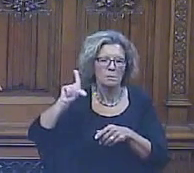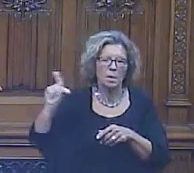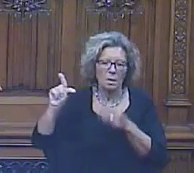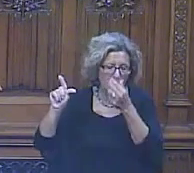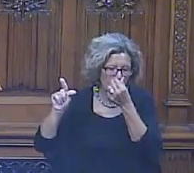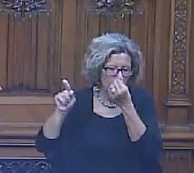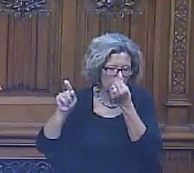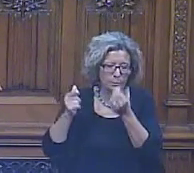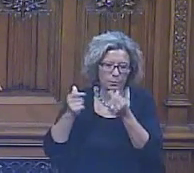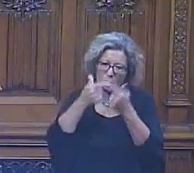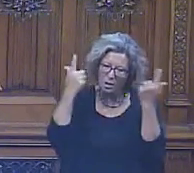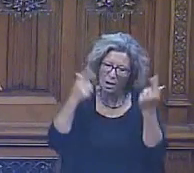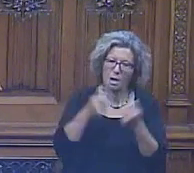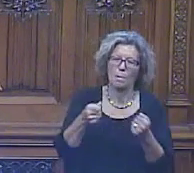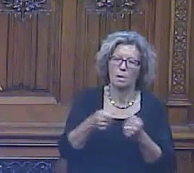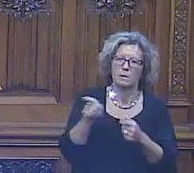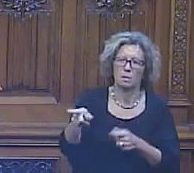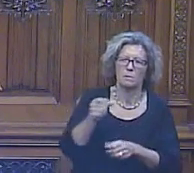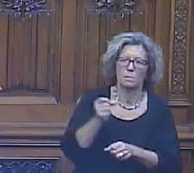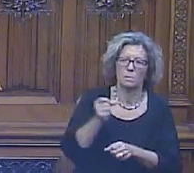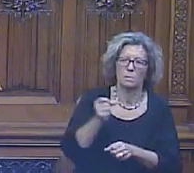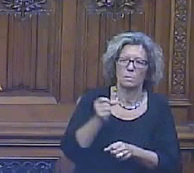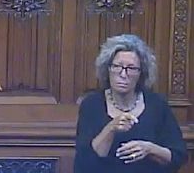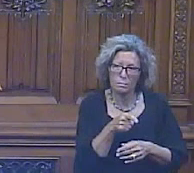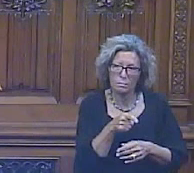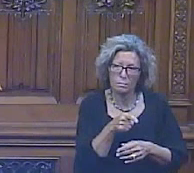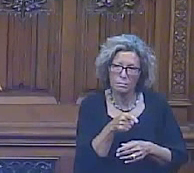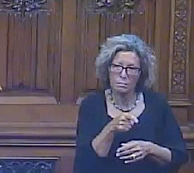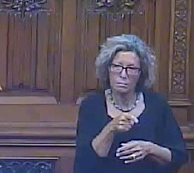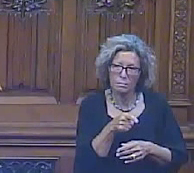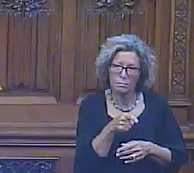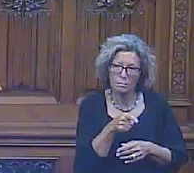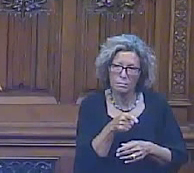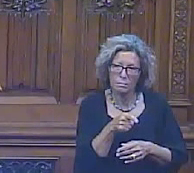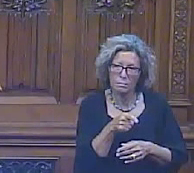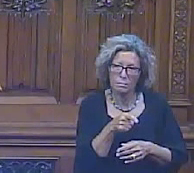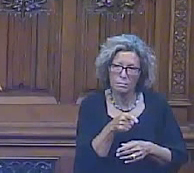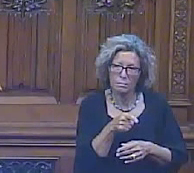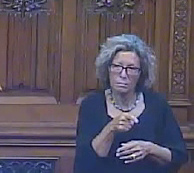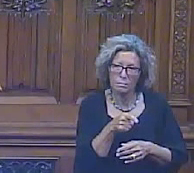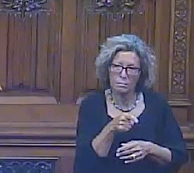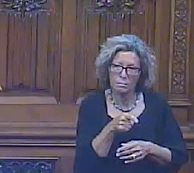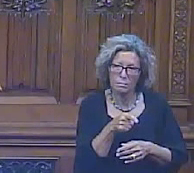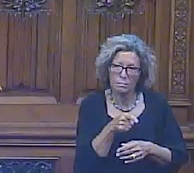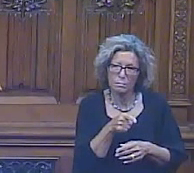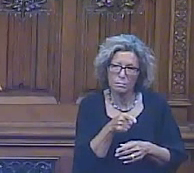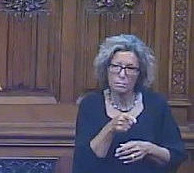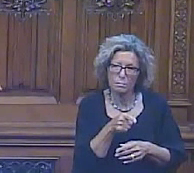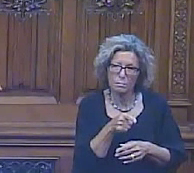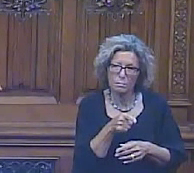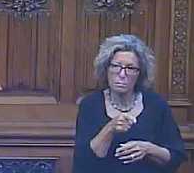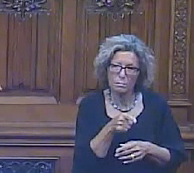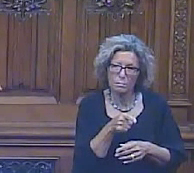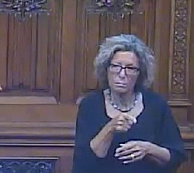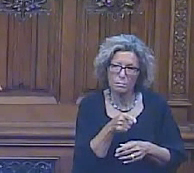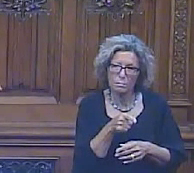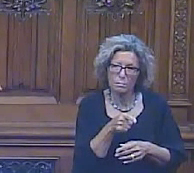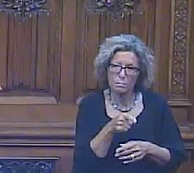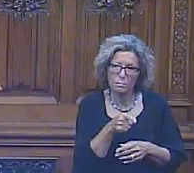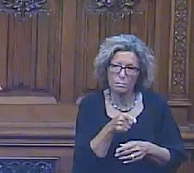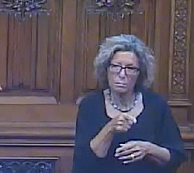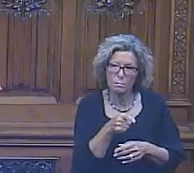klare Maßnahmen zu setzen. Und damit komme ich auf den Beginn meiner Rede zurück. Da